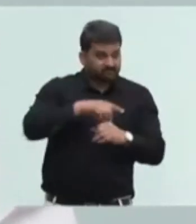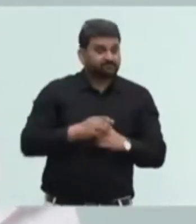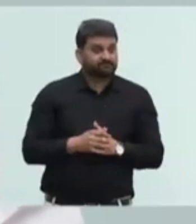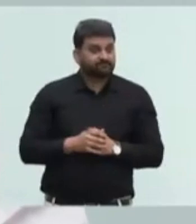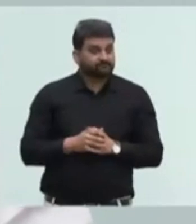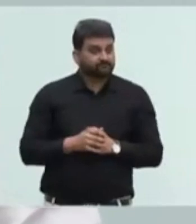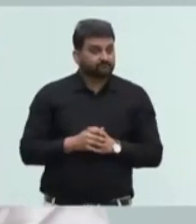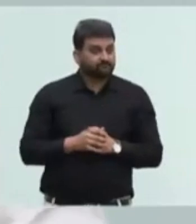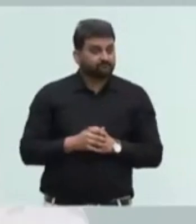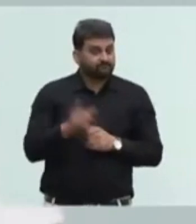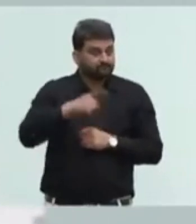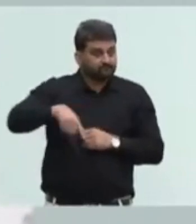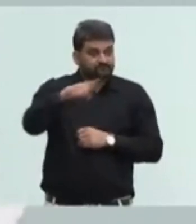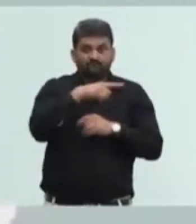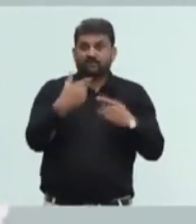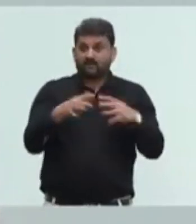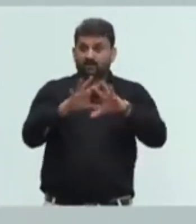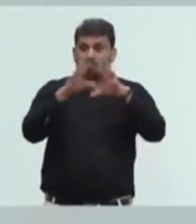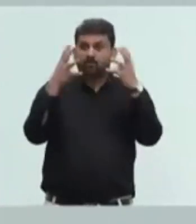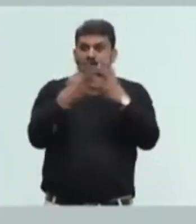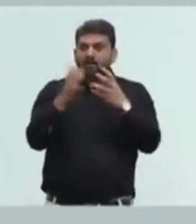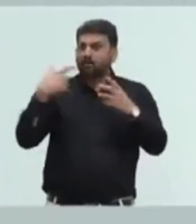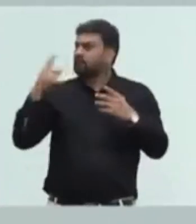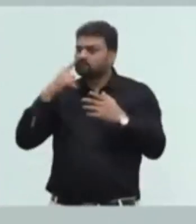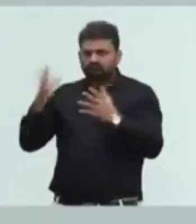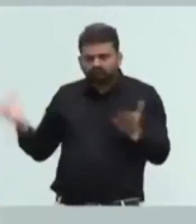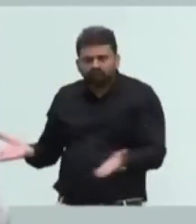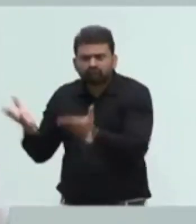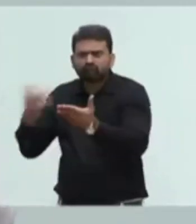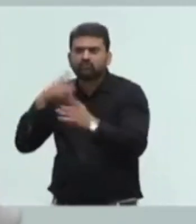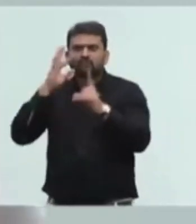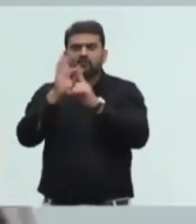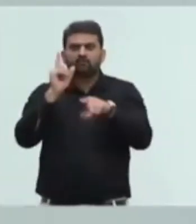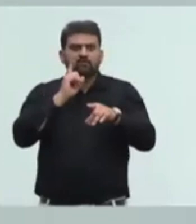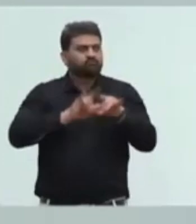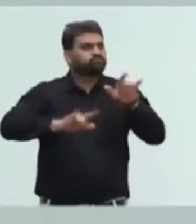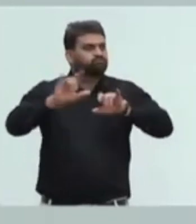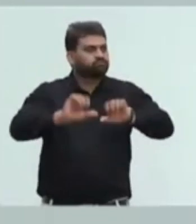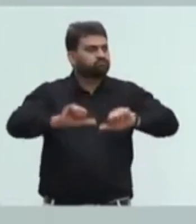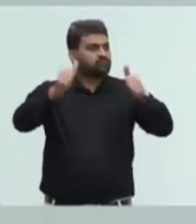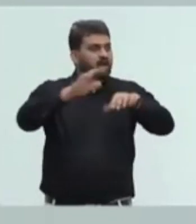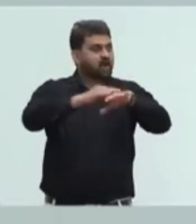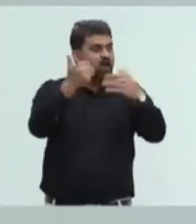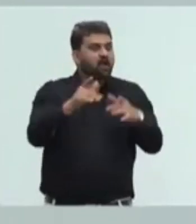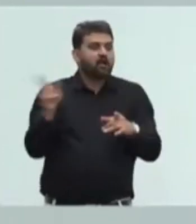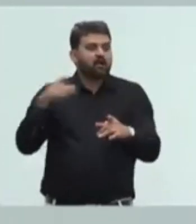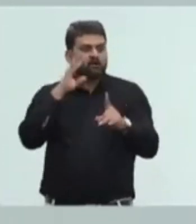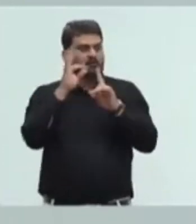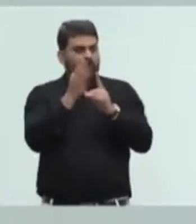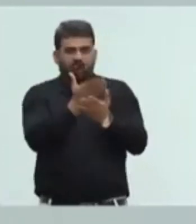कि उन्होंने पूरे देश के सामने हौसले का एक अभूतपूर्व उदाहरण प्रस्तुत किया है